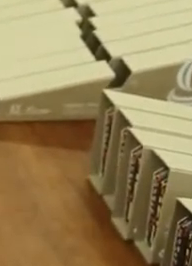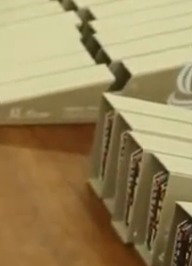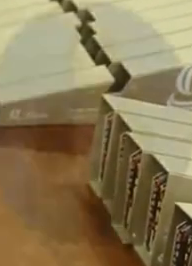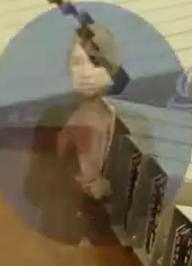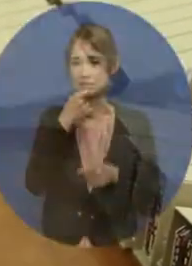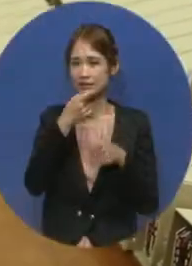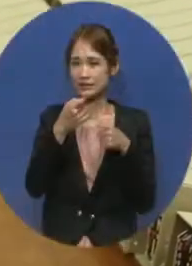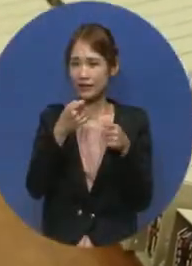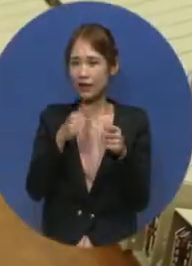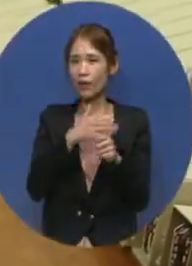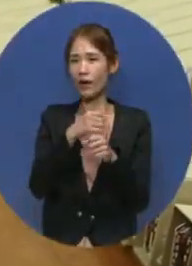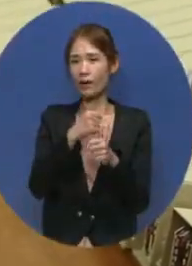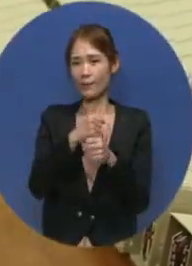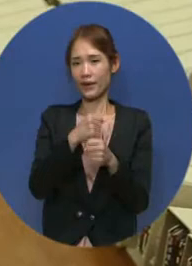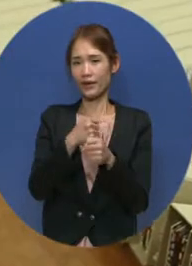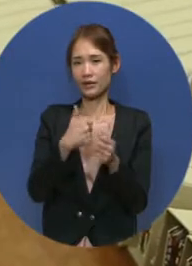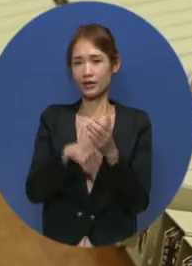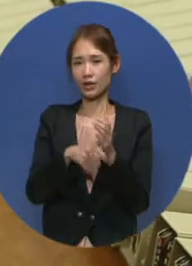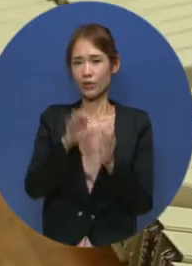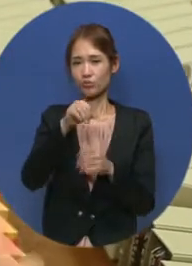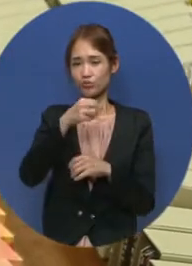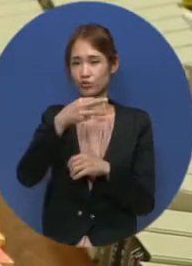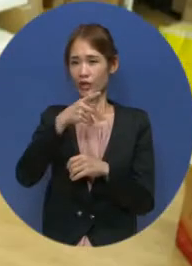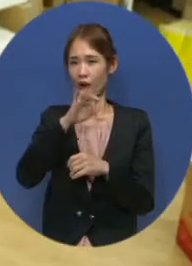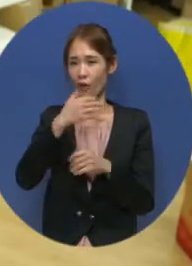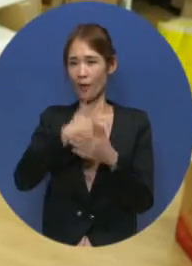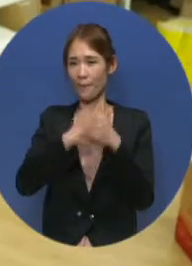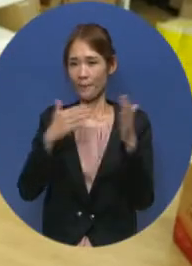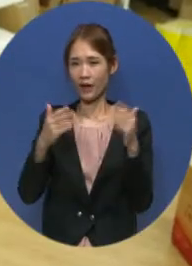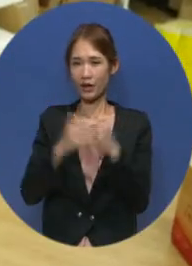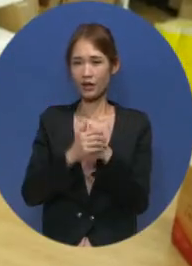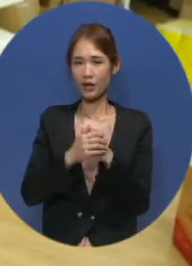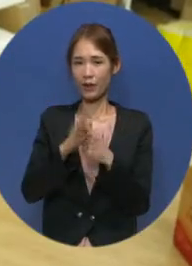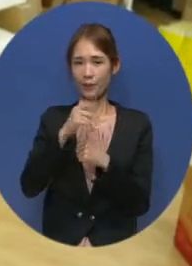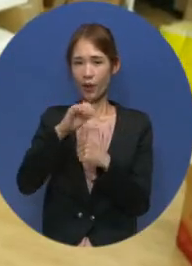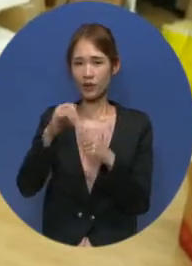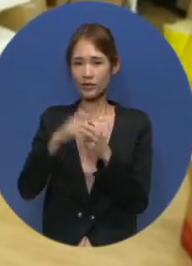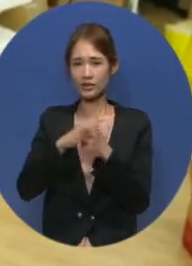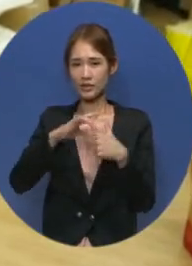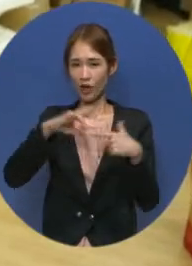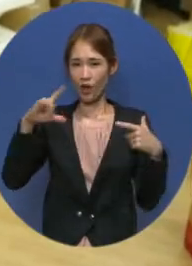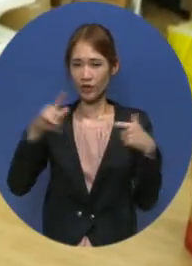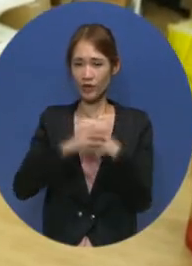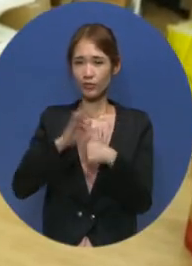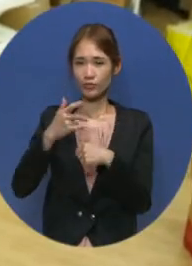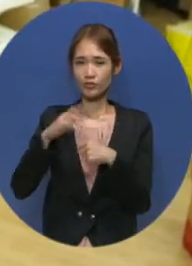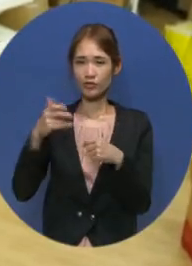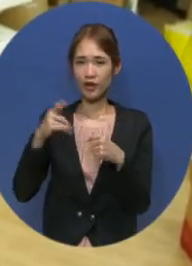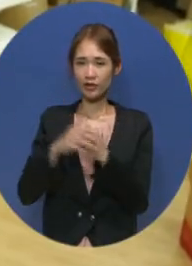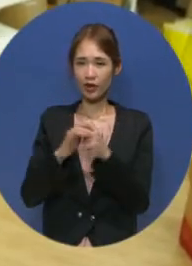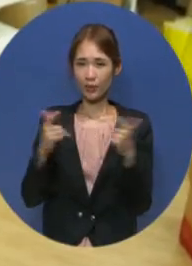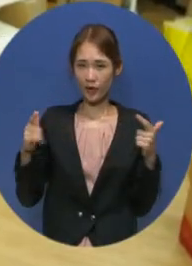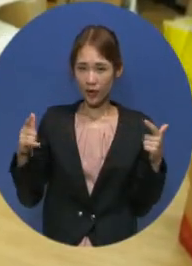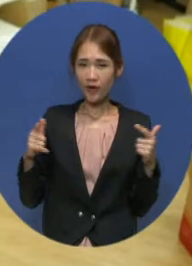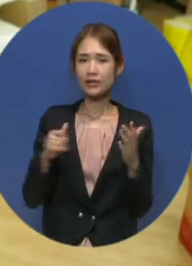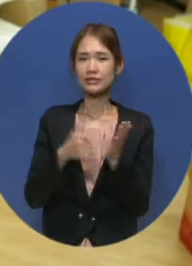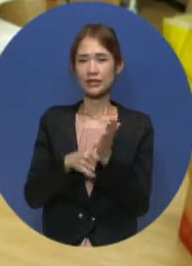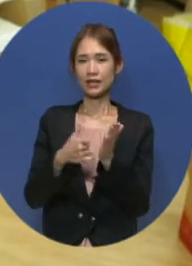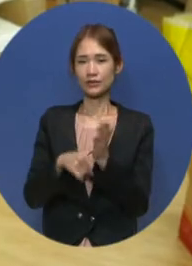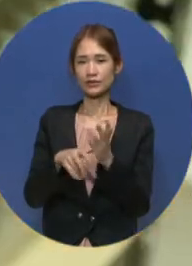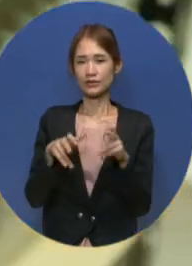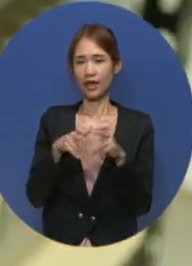친환경 소재로 만드는 플라워 박스부터 멀티 거치대, 플래너, 페이지 라이터 등 다양한